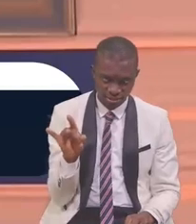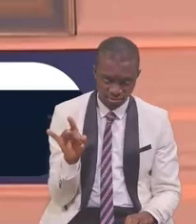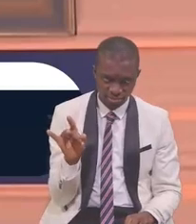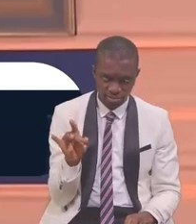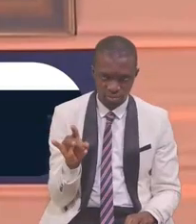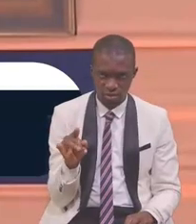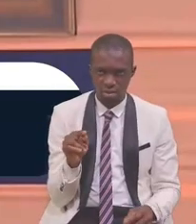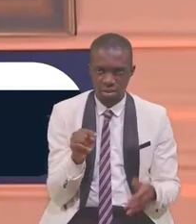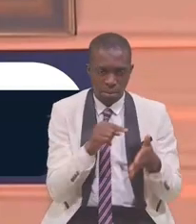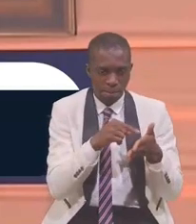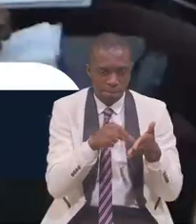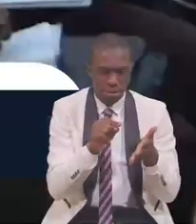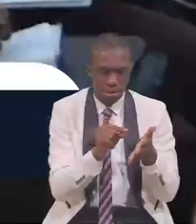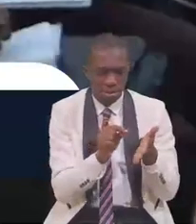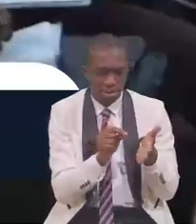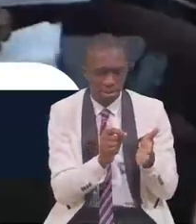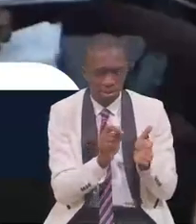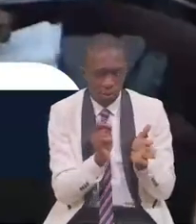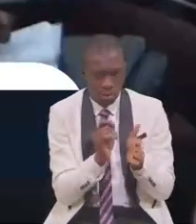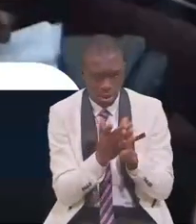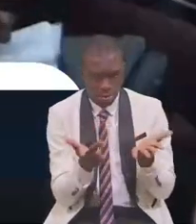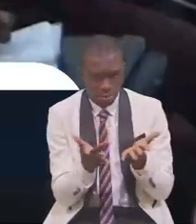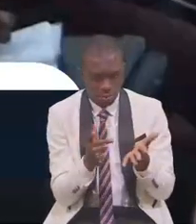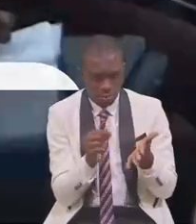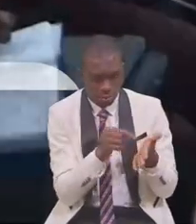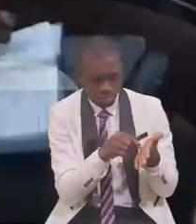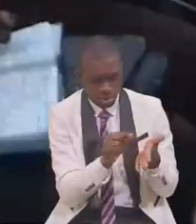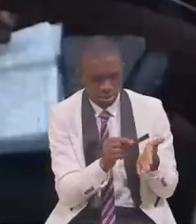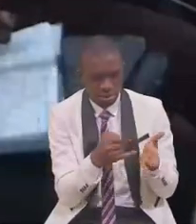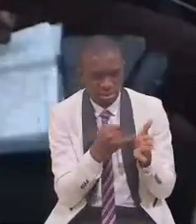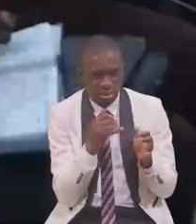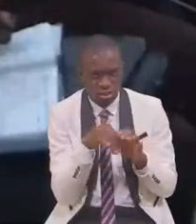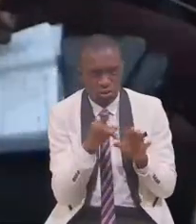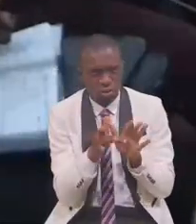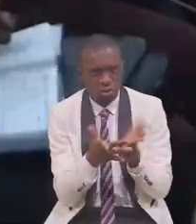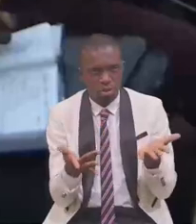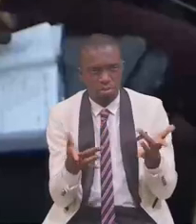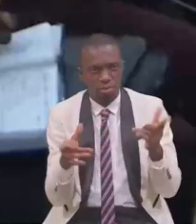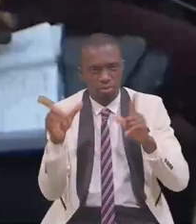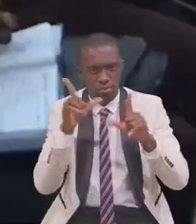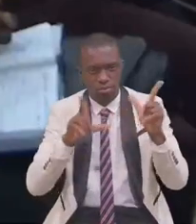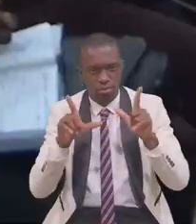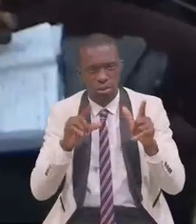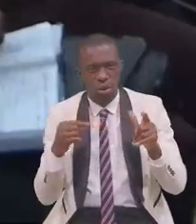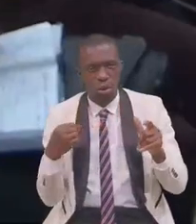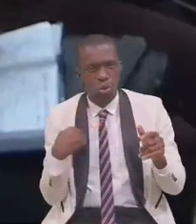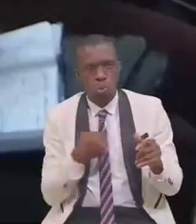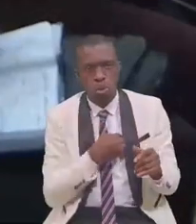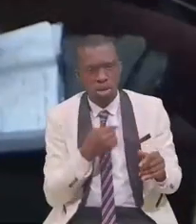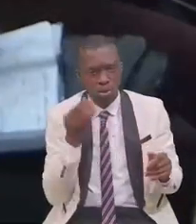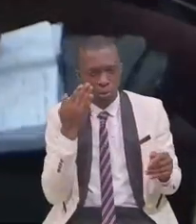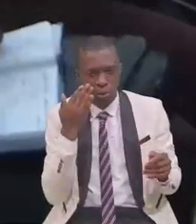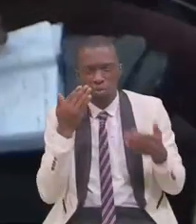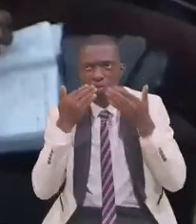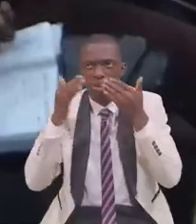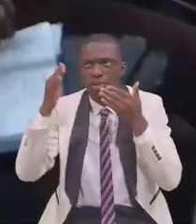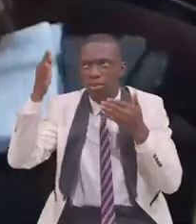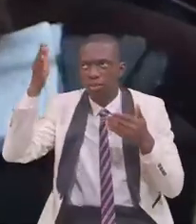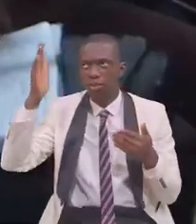j'ai dit de faire au verset 18? Soulignez cela dans votre Bible. Nous savons, Dieu merci, je sais. Nous savons